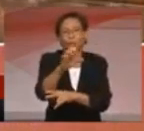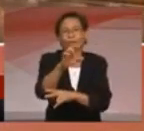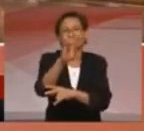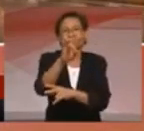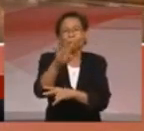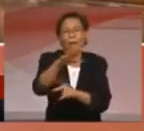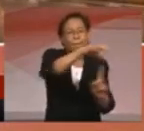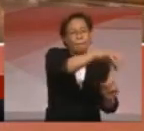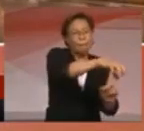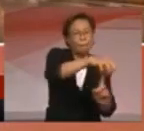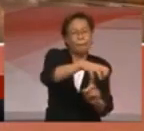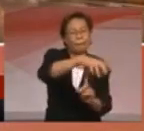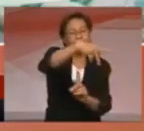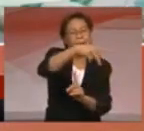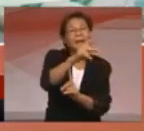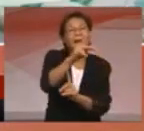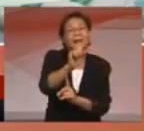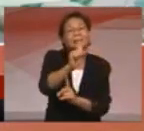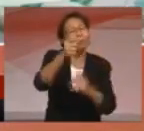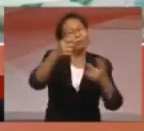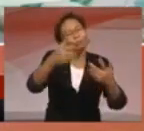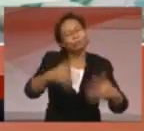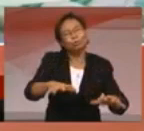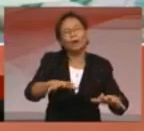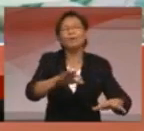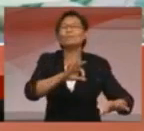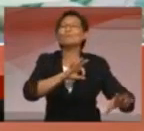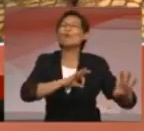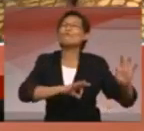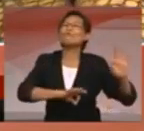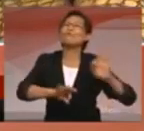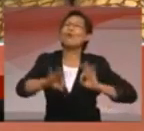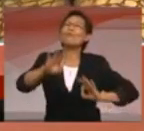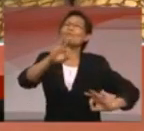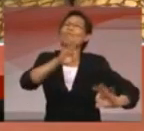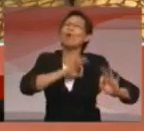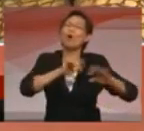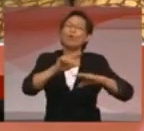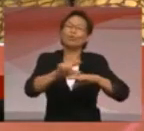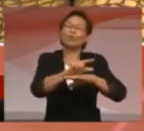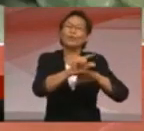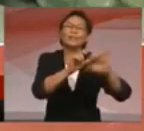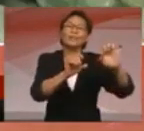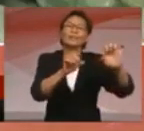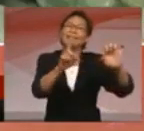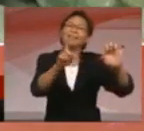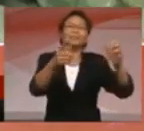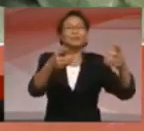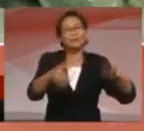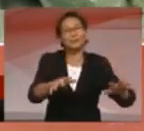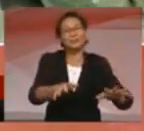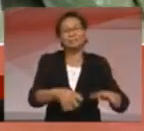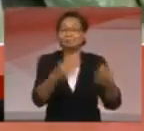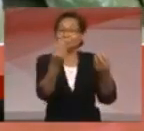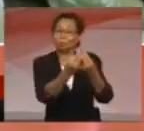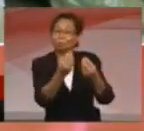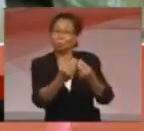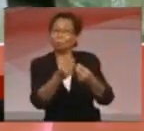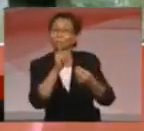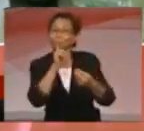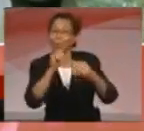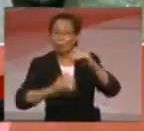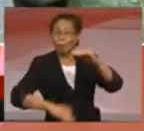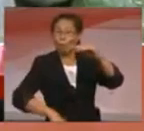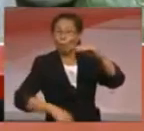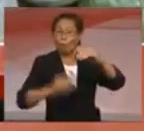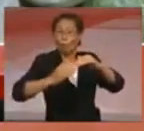79,274 PKS dilaporkan telah memanfaatkan platform e-dagang. Dan jumlah ini tentulah